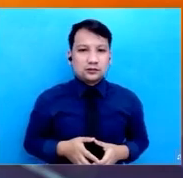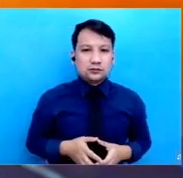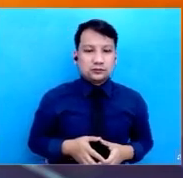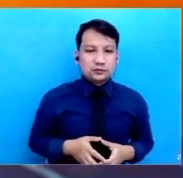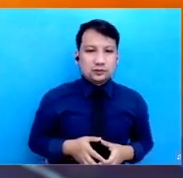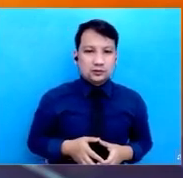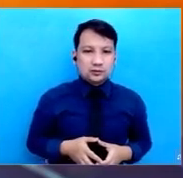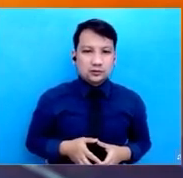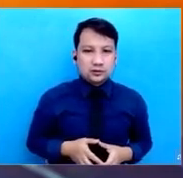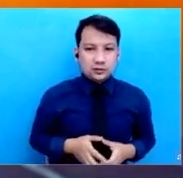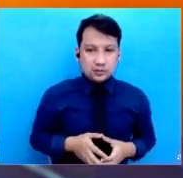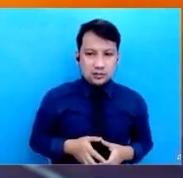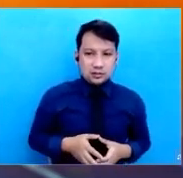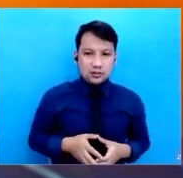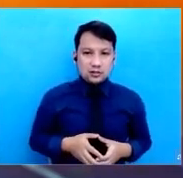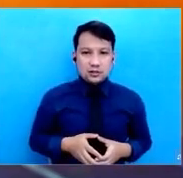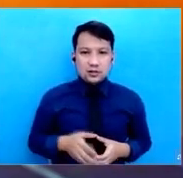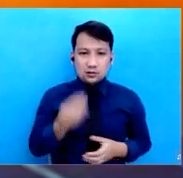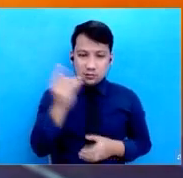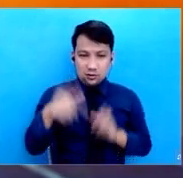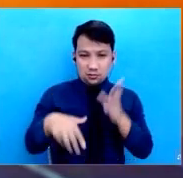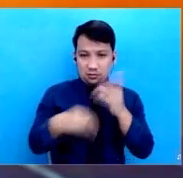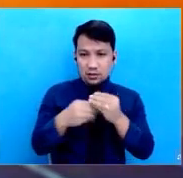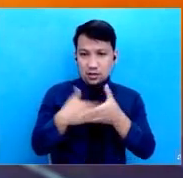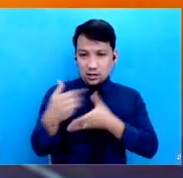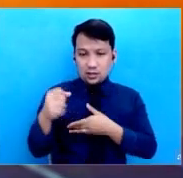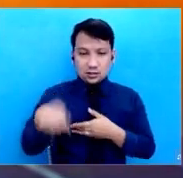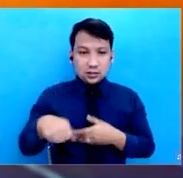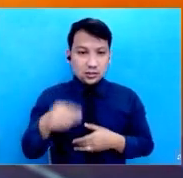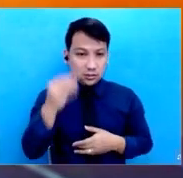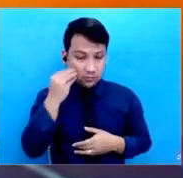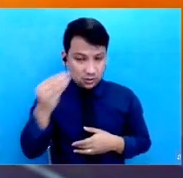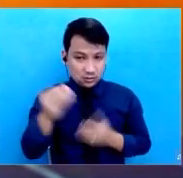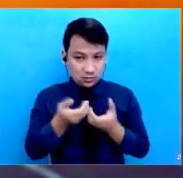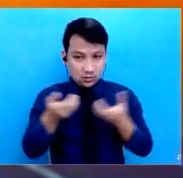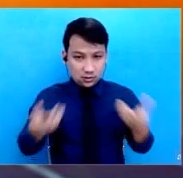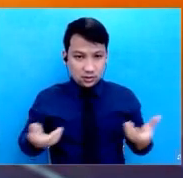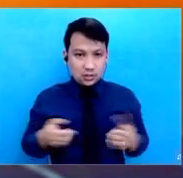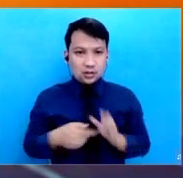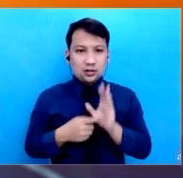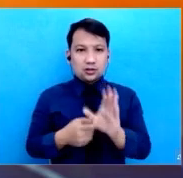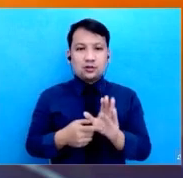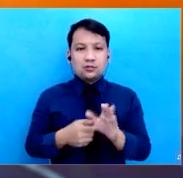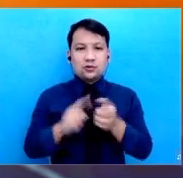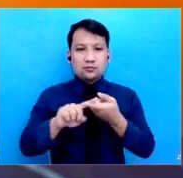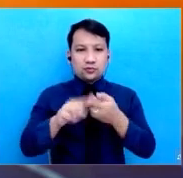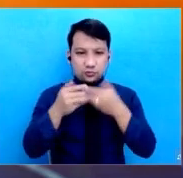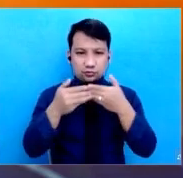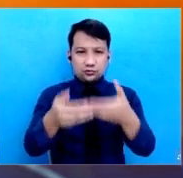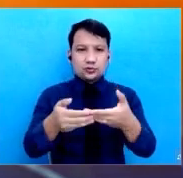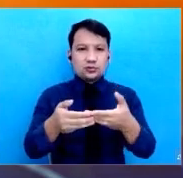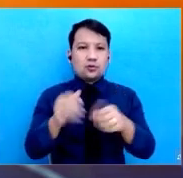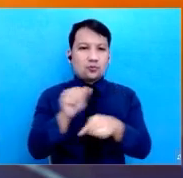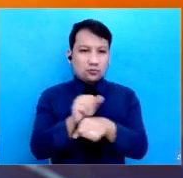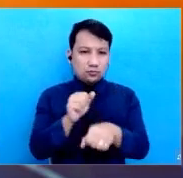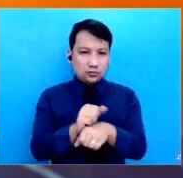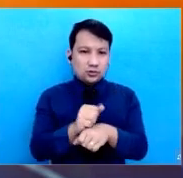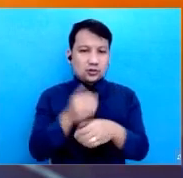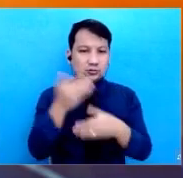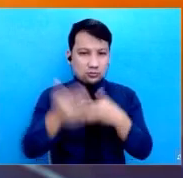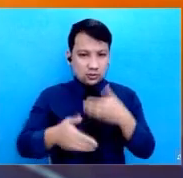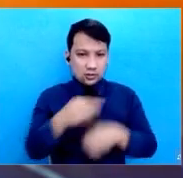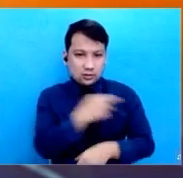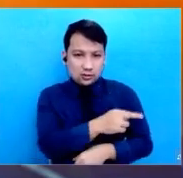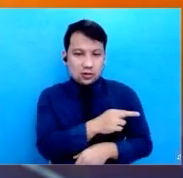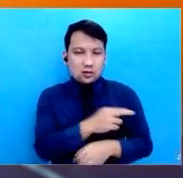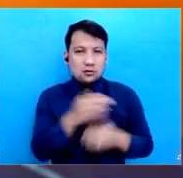sinabing dahilan si Toni sa kanyang pag-alis. Sinabi ni Mariel sa hiwalay na comment na, Friendship goes beyond work, beyond religion,